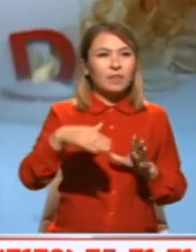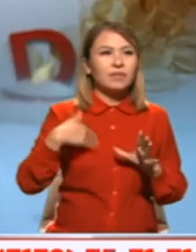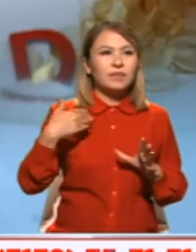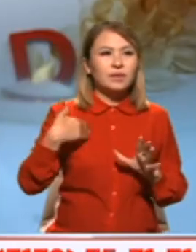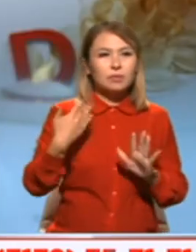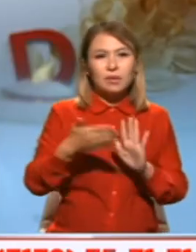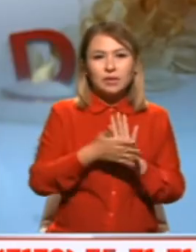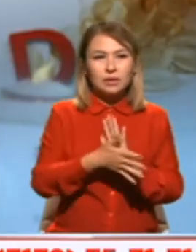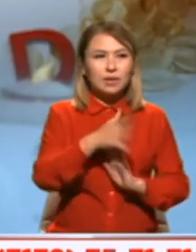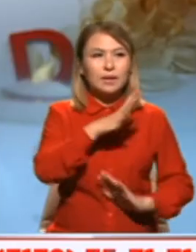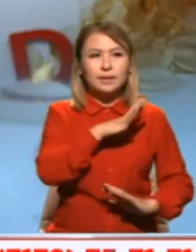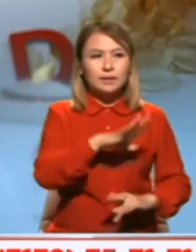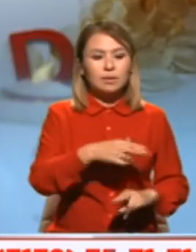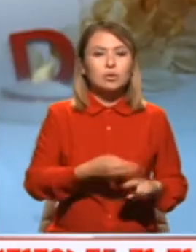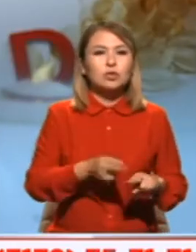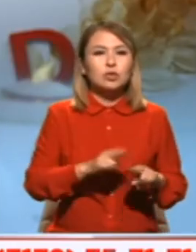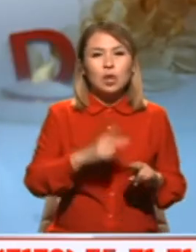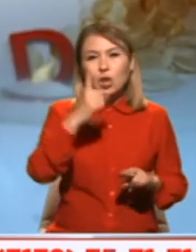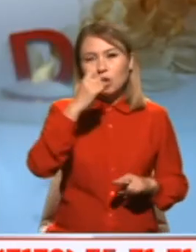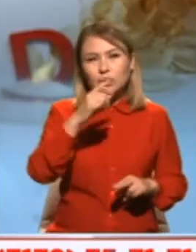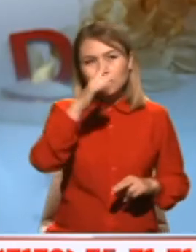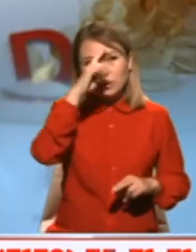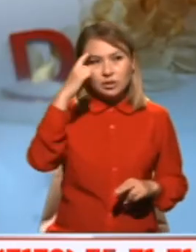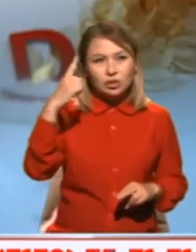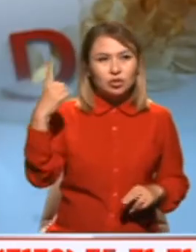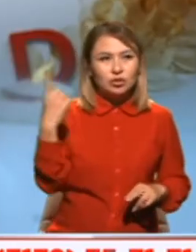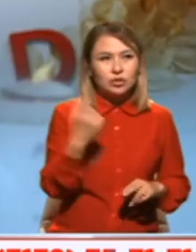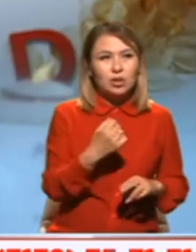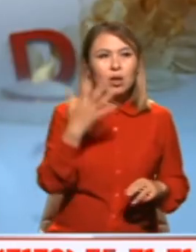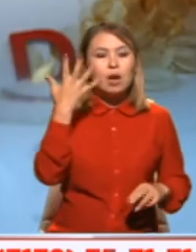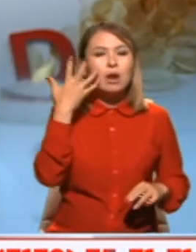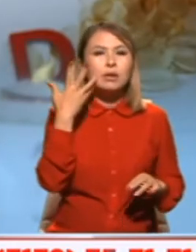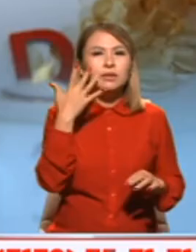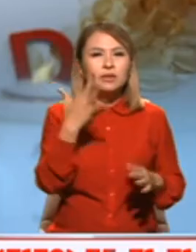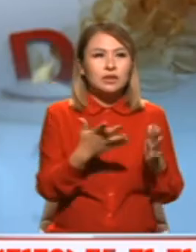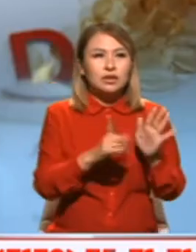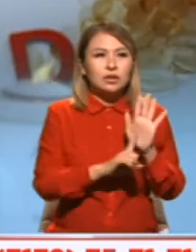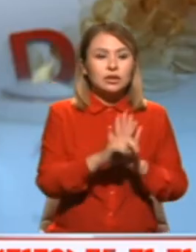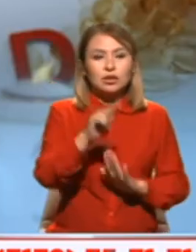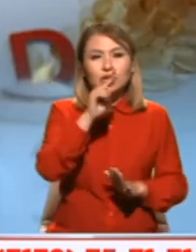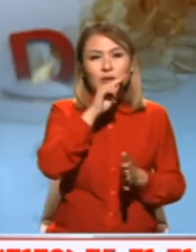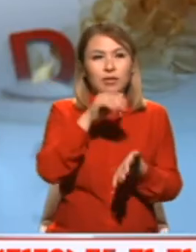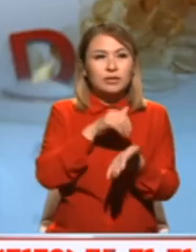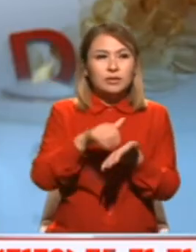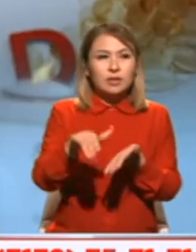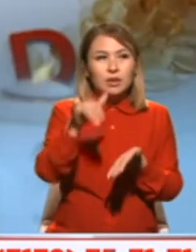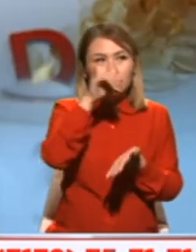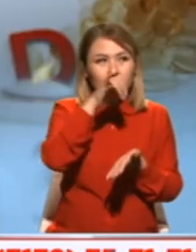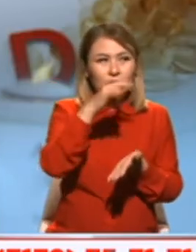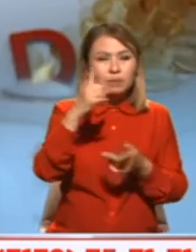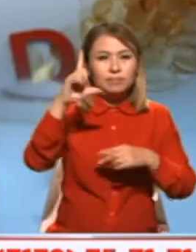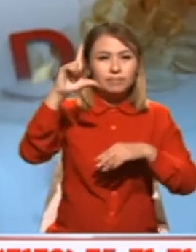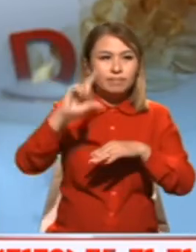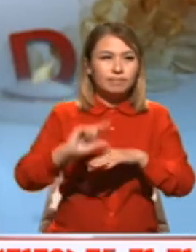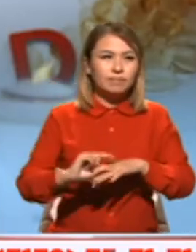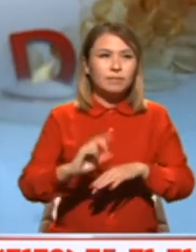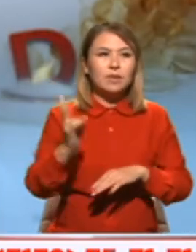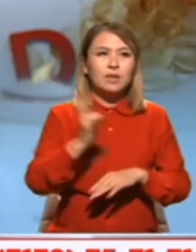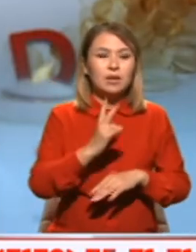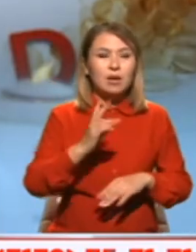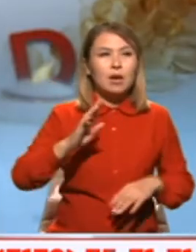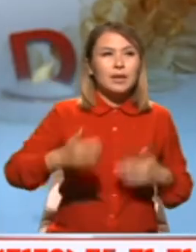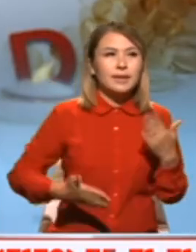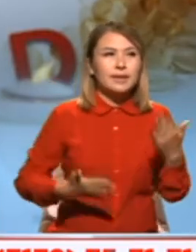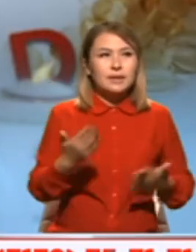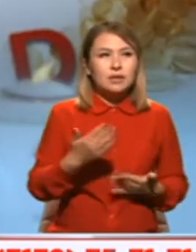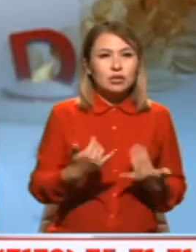сіңірмеген екен. Ал егер сіз күннің аптап ыстығында ыстық шай ішуден әлі бас тарта алмай жүрсеңіз, онда бірінші мөлшерін азайтыңыз. Ал егер